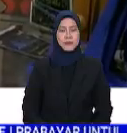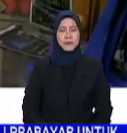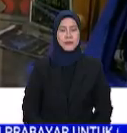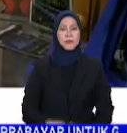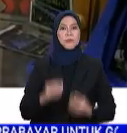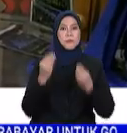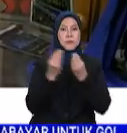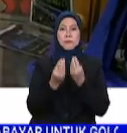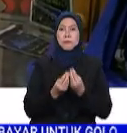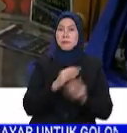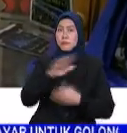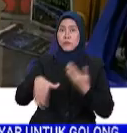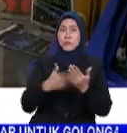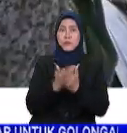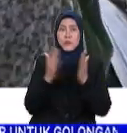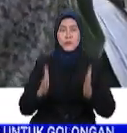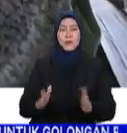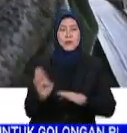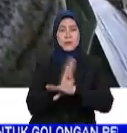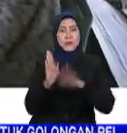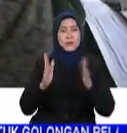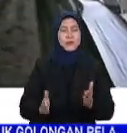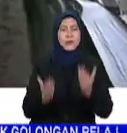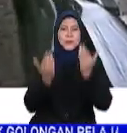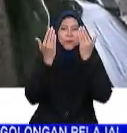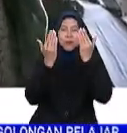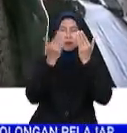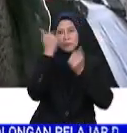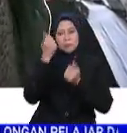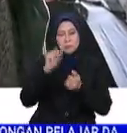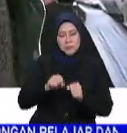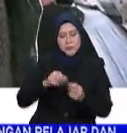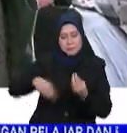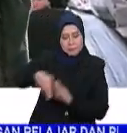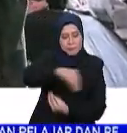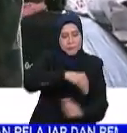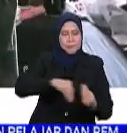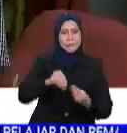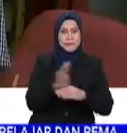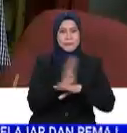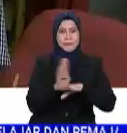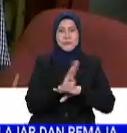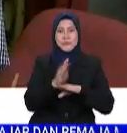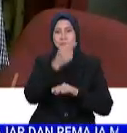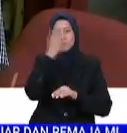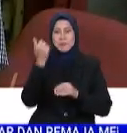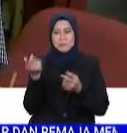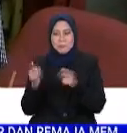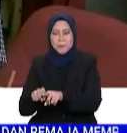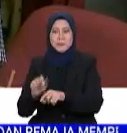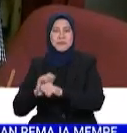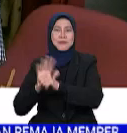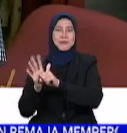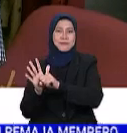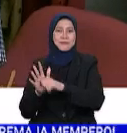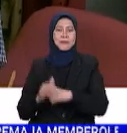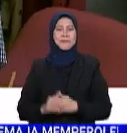Rata-rata peniaga bersyukur dapat memulihkan semula pendapatan yang cukup terkesan akibat pandemik.